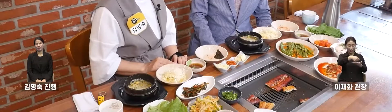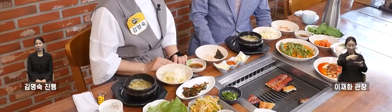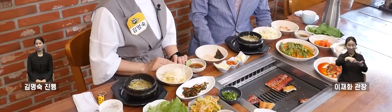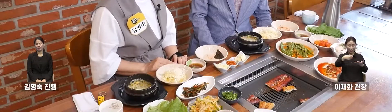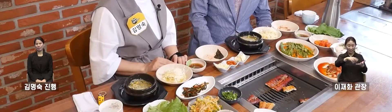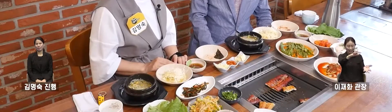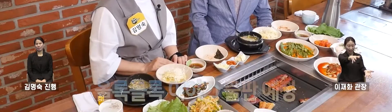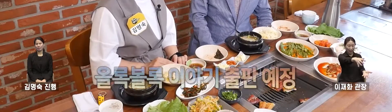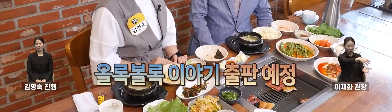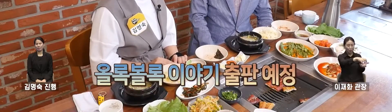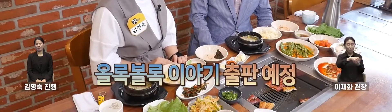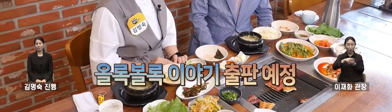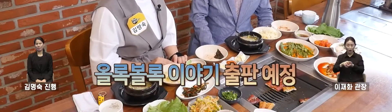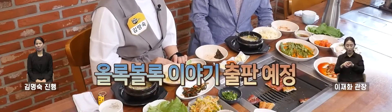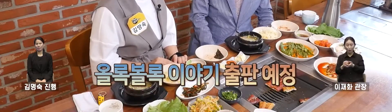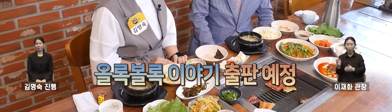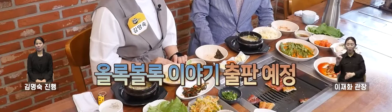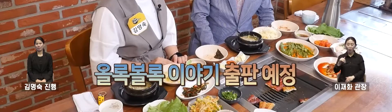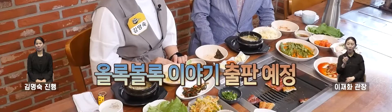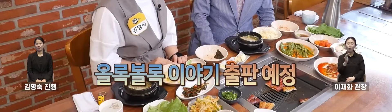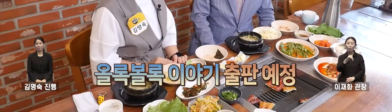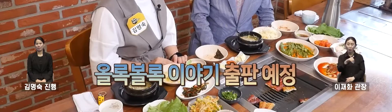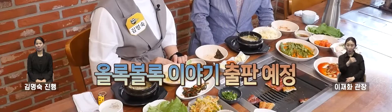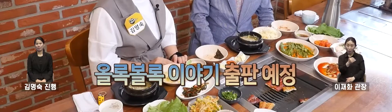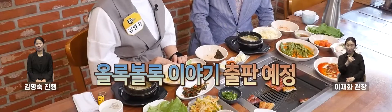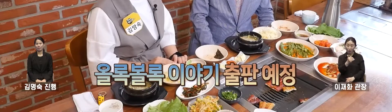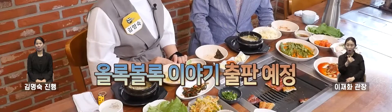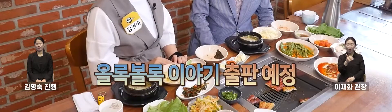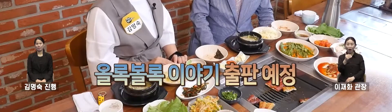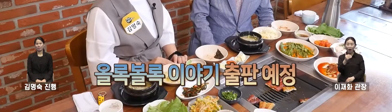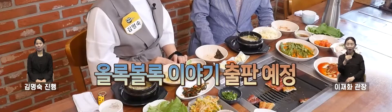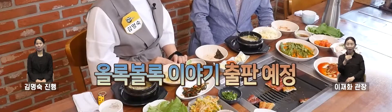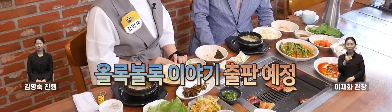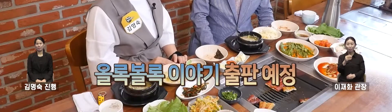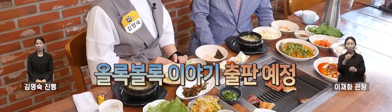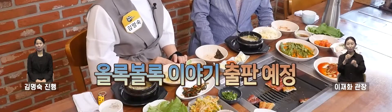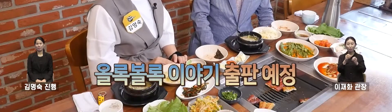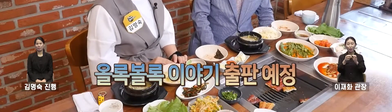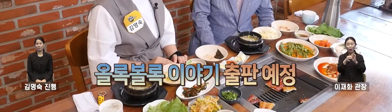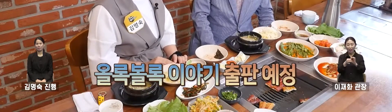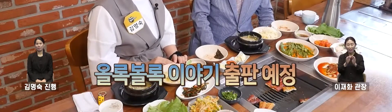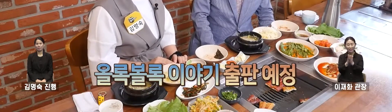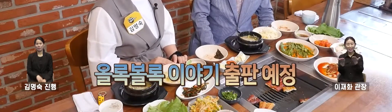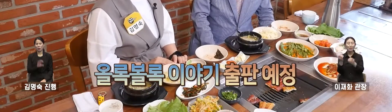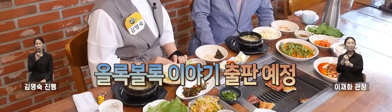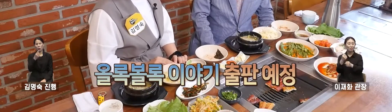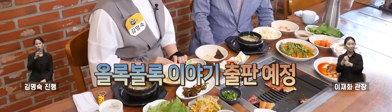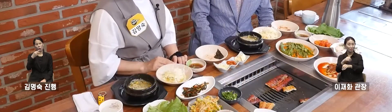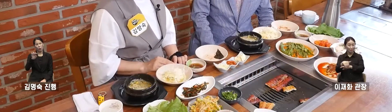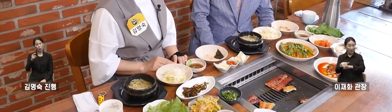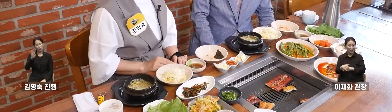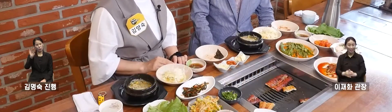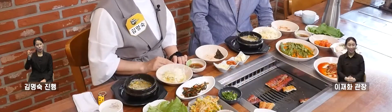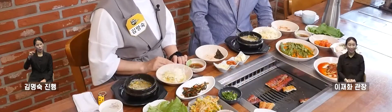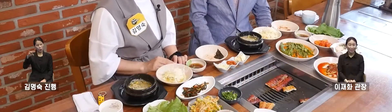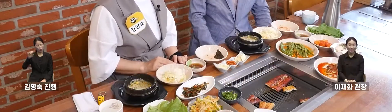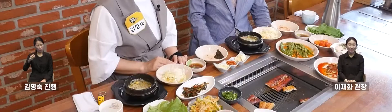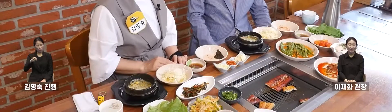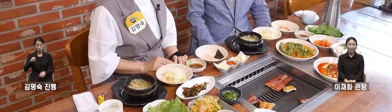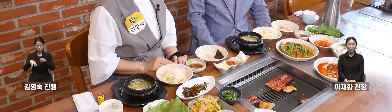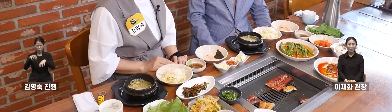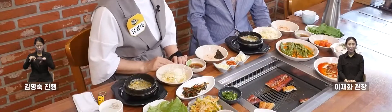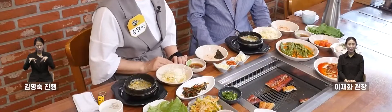글들을 모아서 예. 올록볼록 이야기라는 문학집도 출판하려고 계획하고 있습니다. 올록볼록 아, 너무